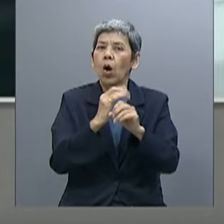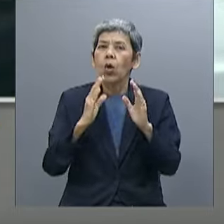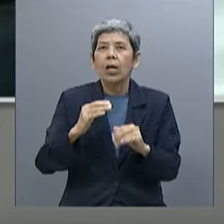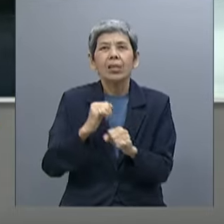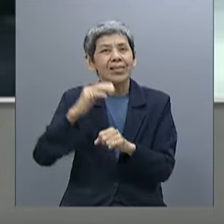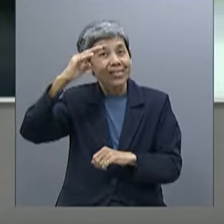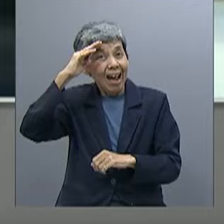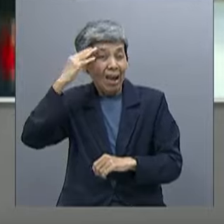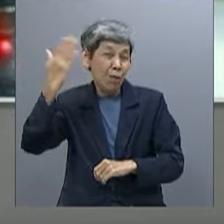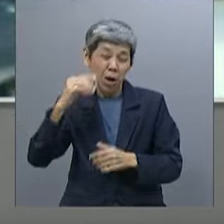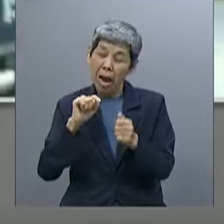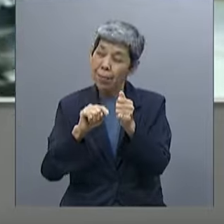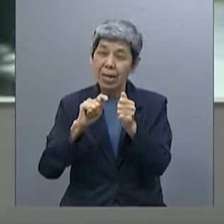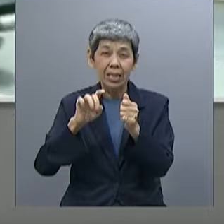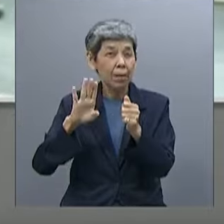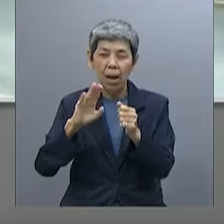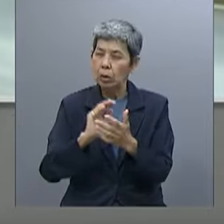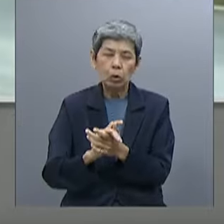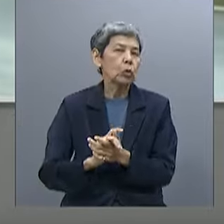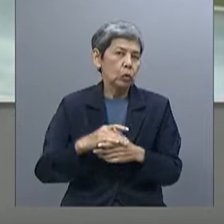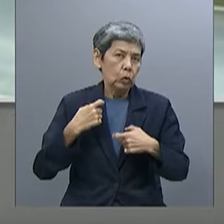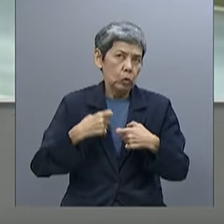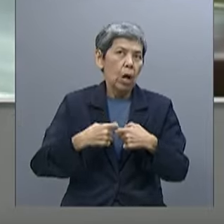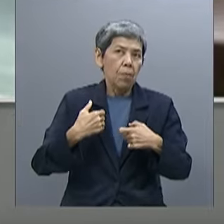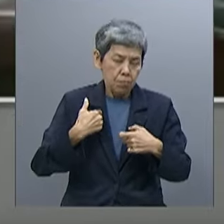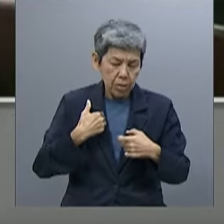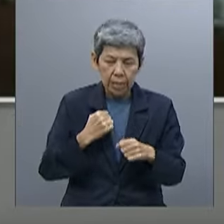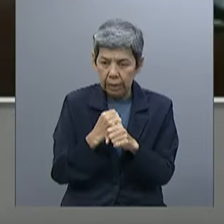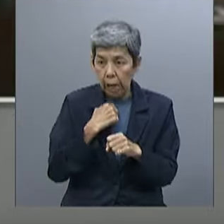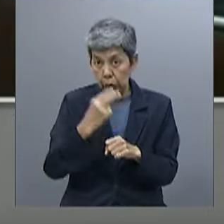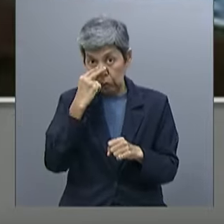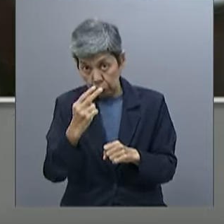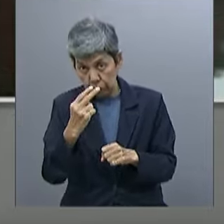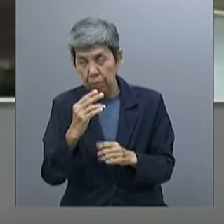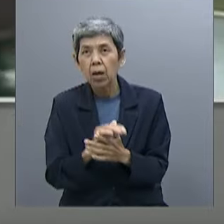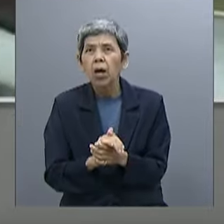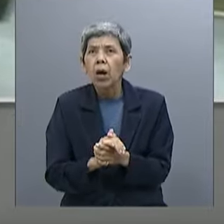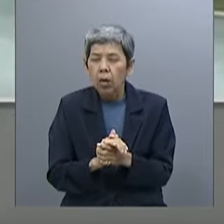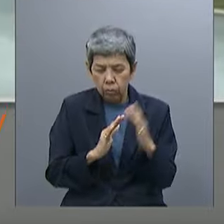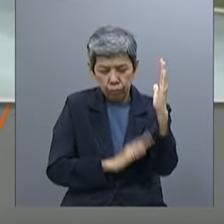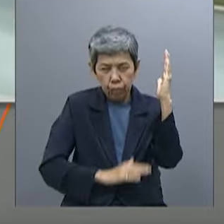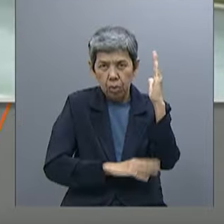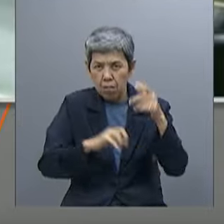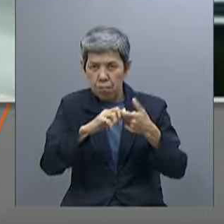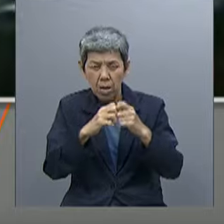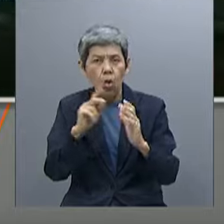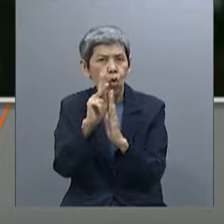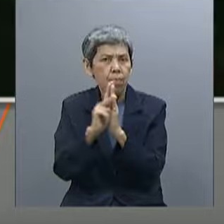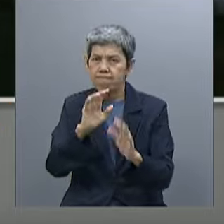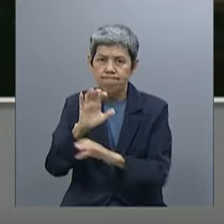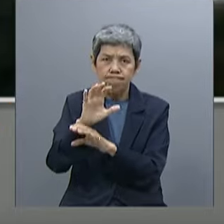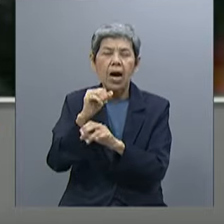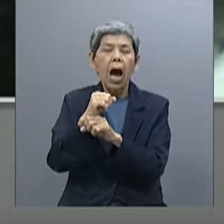ที่ในช่วงคดีตากใบตอนนั้นไม่ง่ายค่ะแล้วก็อยู่ในสถานการณ์ที่ในพื้นที่กำลังบังคับใช้กฎหมายพิ